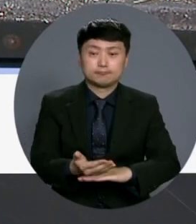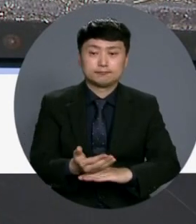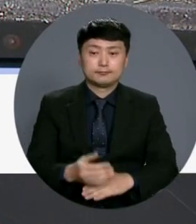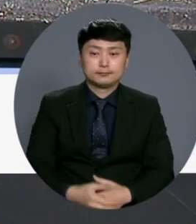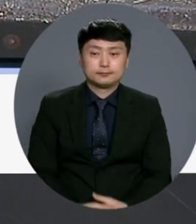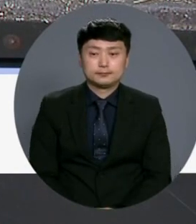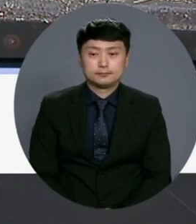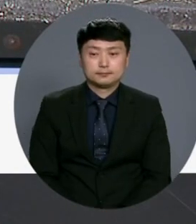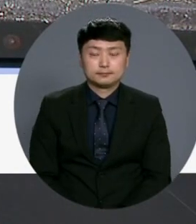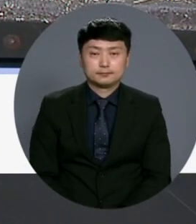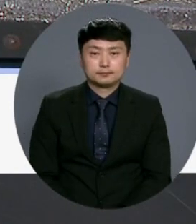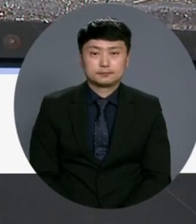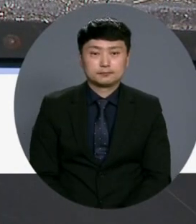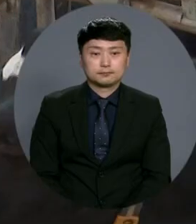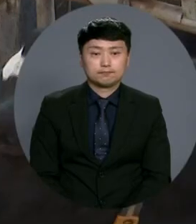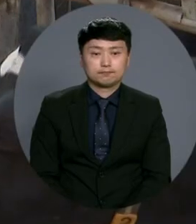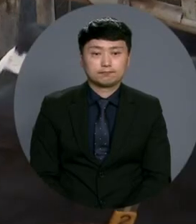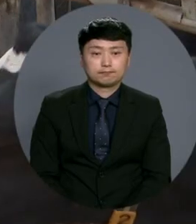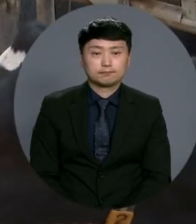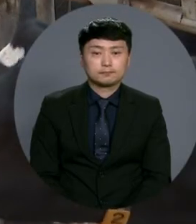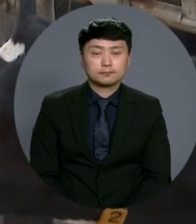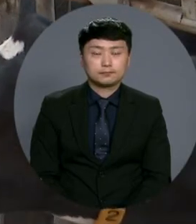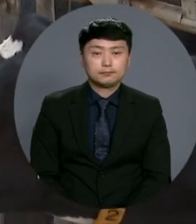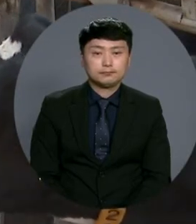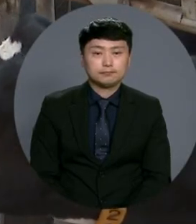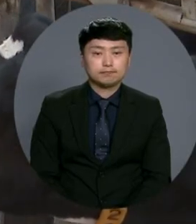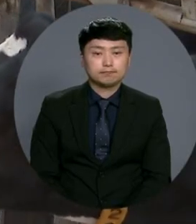상황을 점검했습니다.